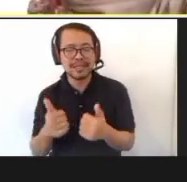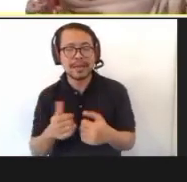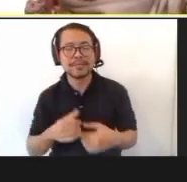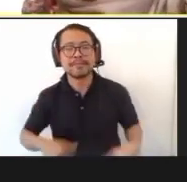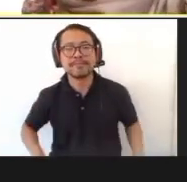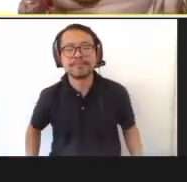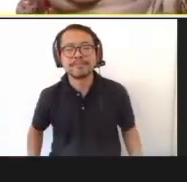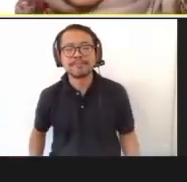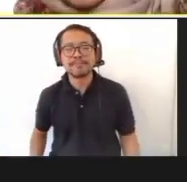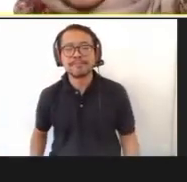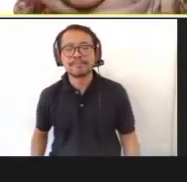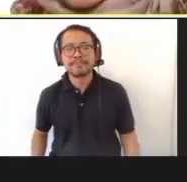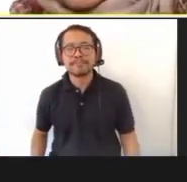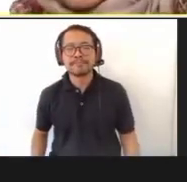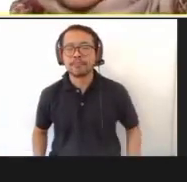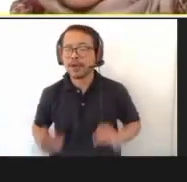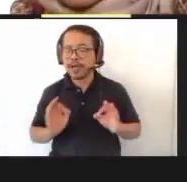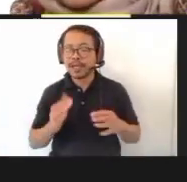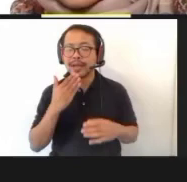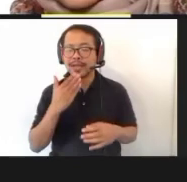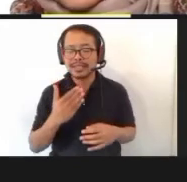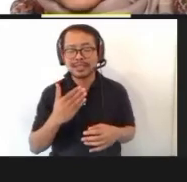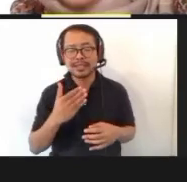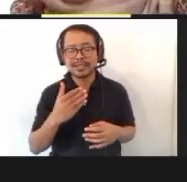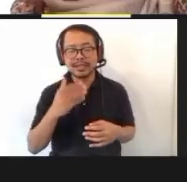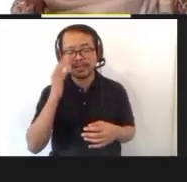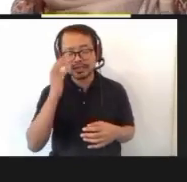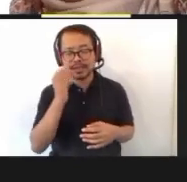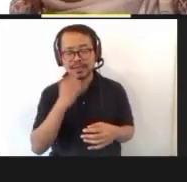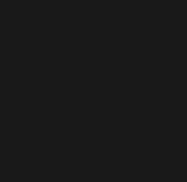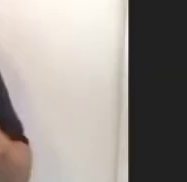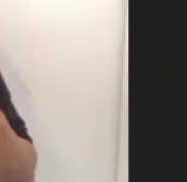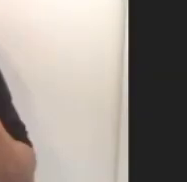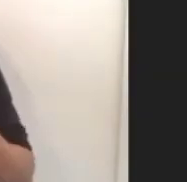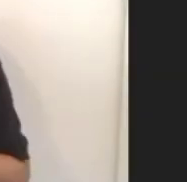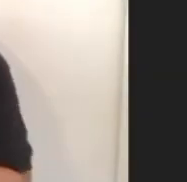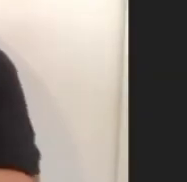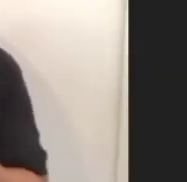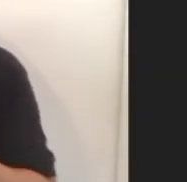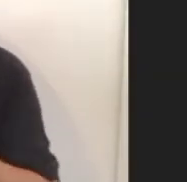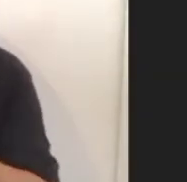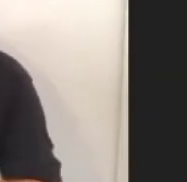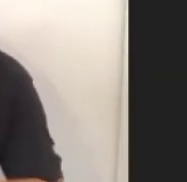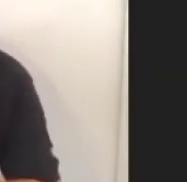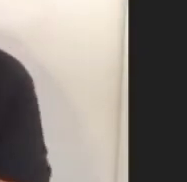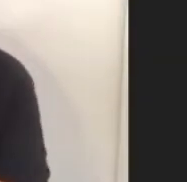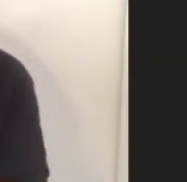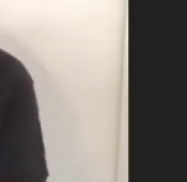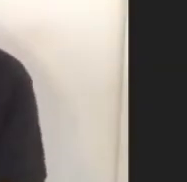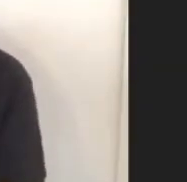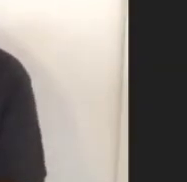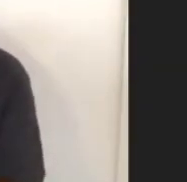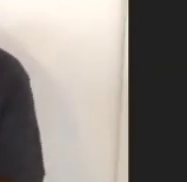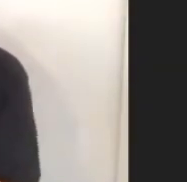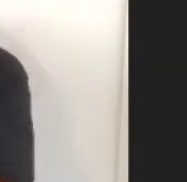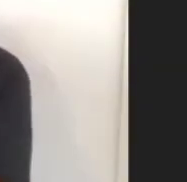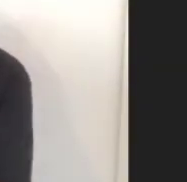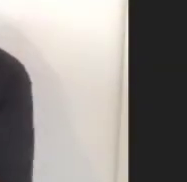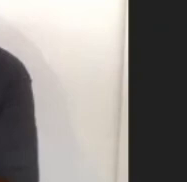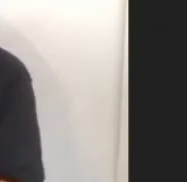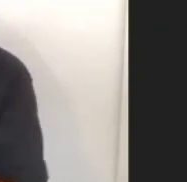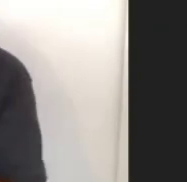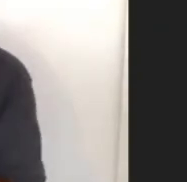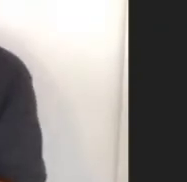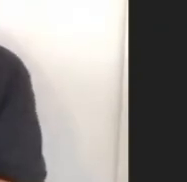manfaatkan. Terima Baik, kasih. Sangat luar biasa, Bu. Sangat luar biasa. Ilmu yang telah diberikan kepada kita semua.